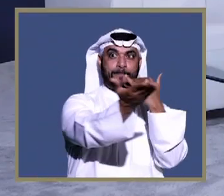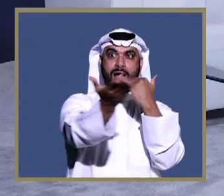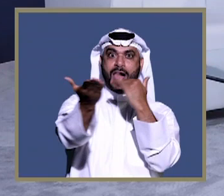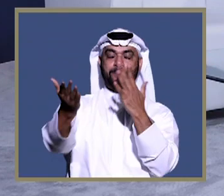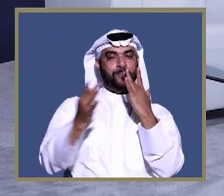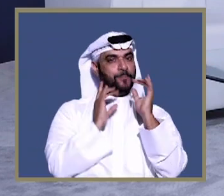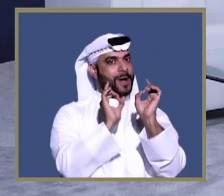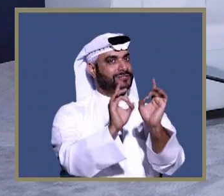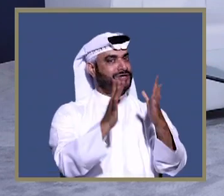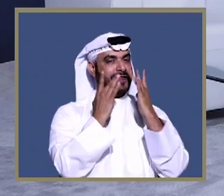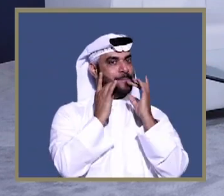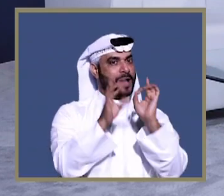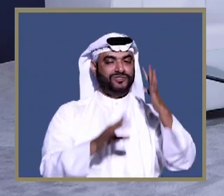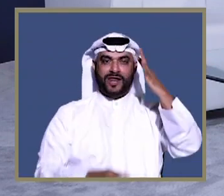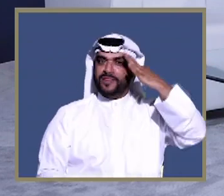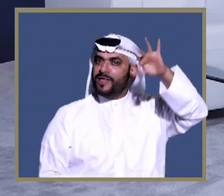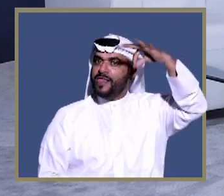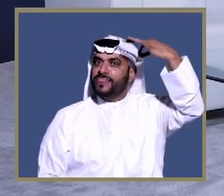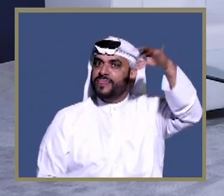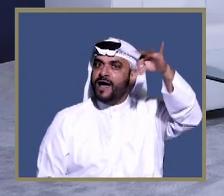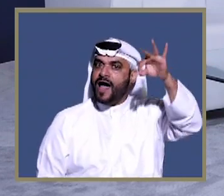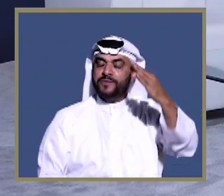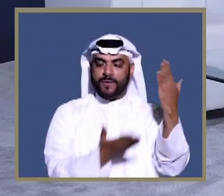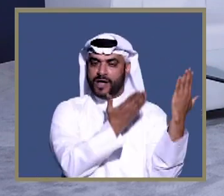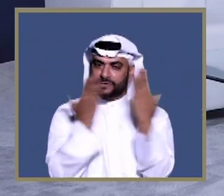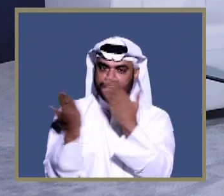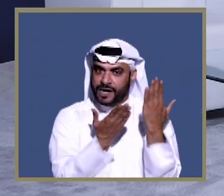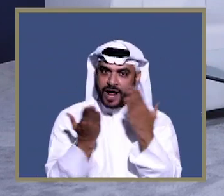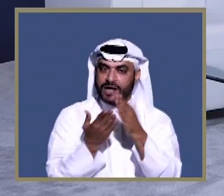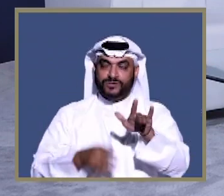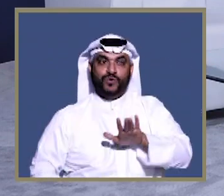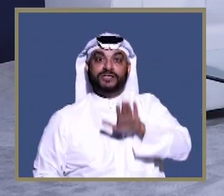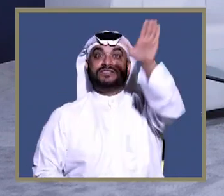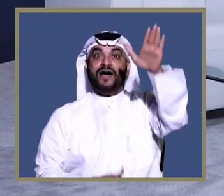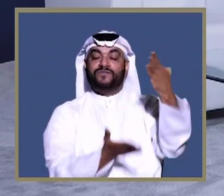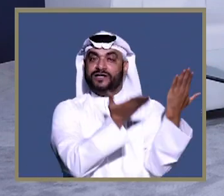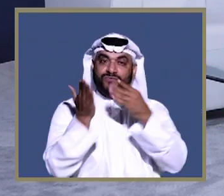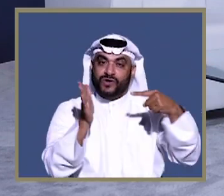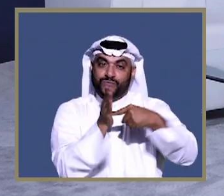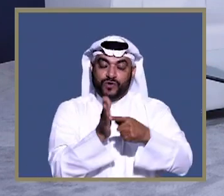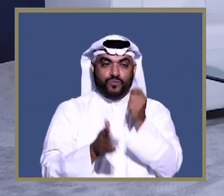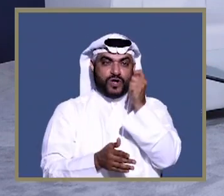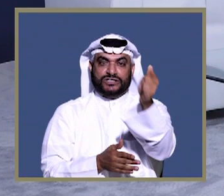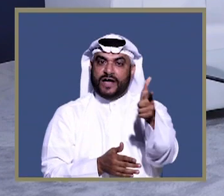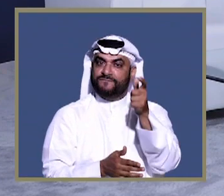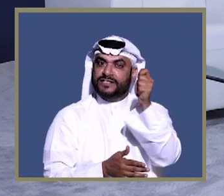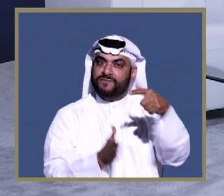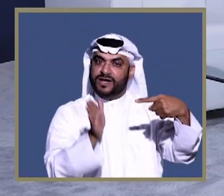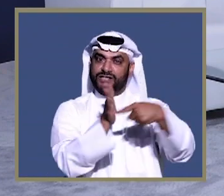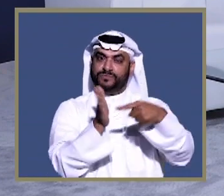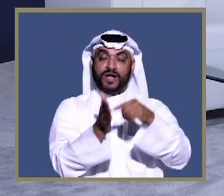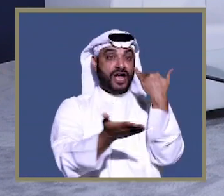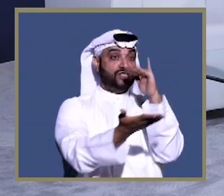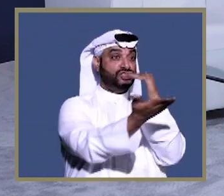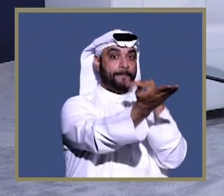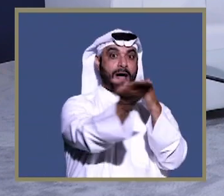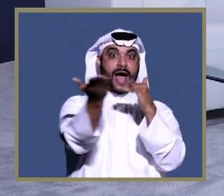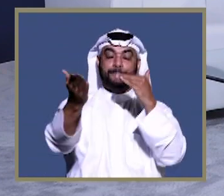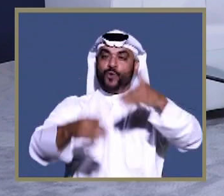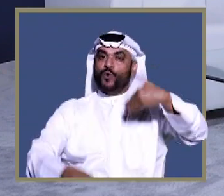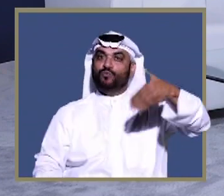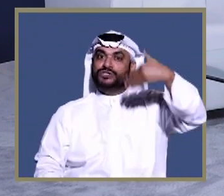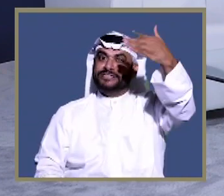الشباب ما شاء الله في عندهم توجهات من ناحية الدراسة ومن ناحية البحثات الدراسية ومصاريف الجامعة، في أمور كثيرة تتعلق في